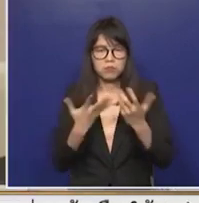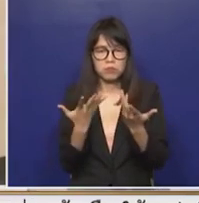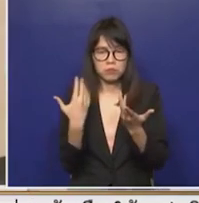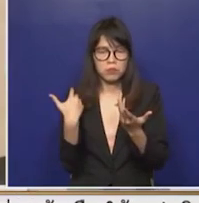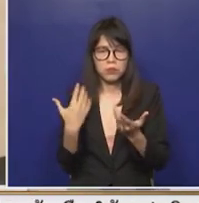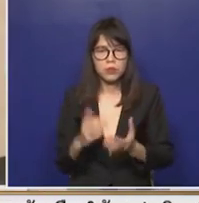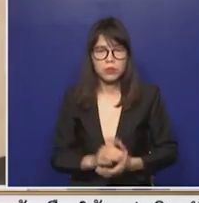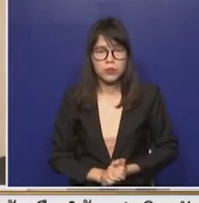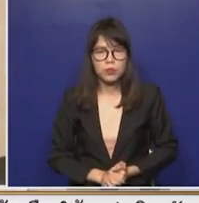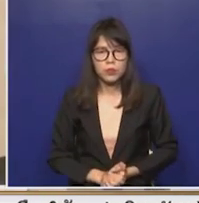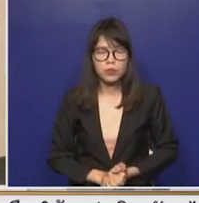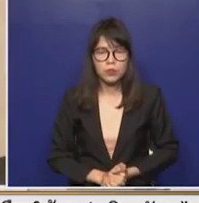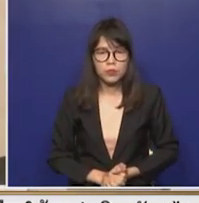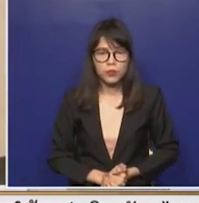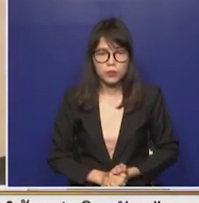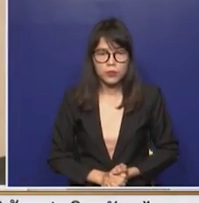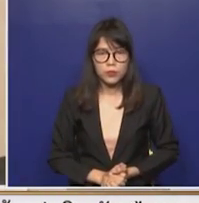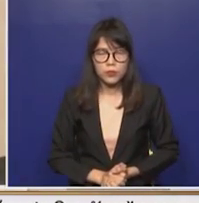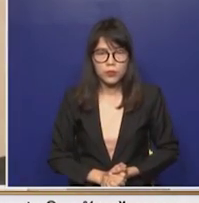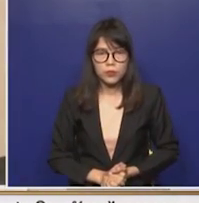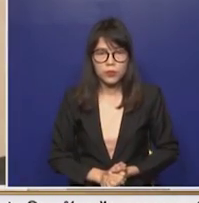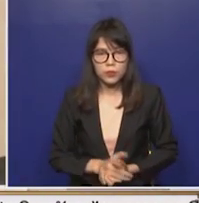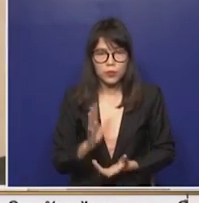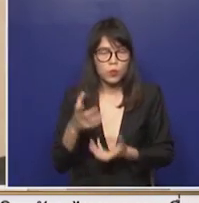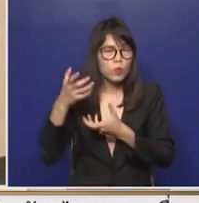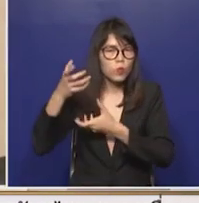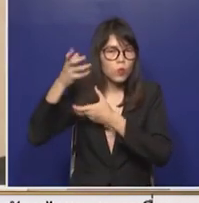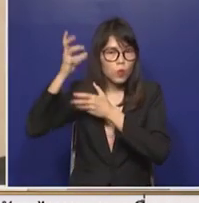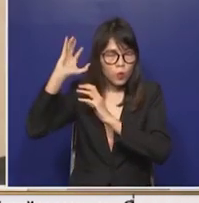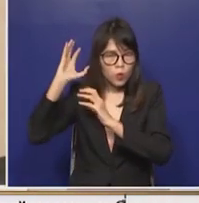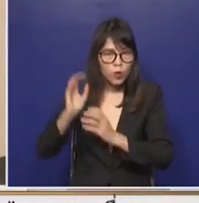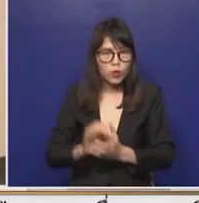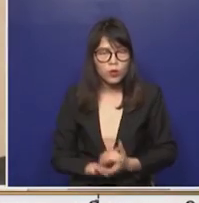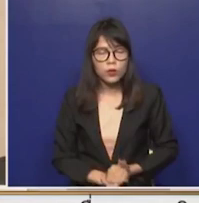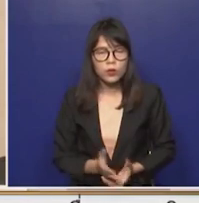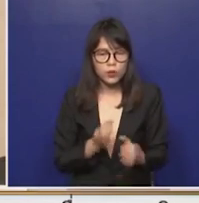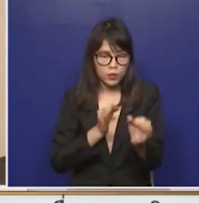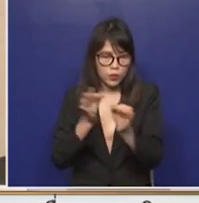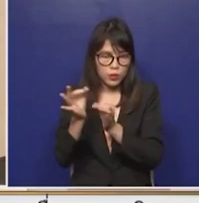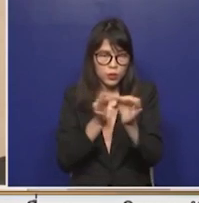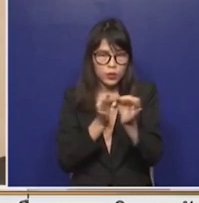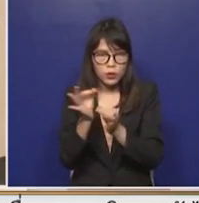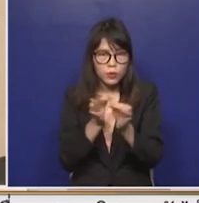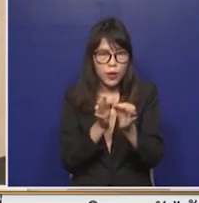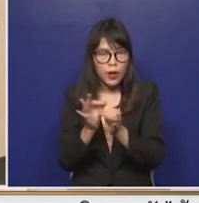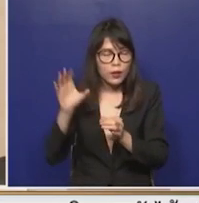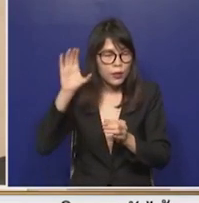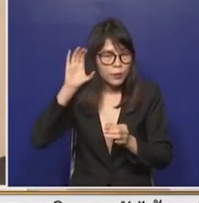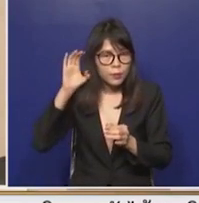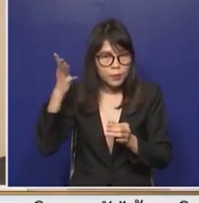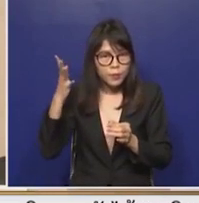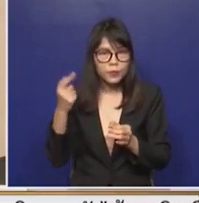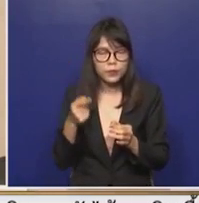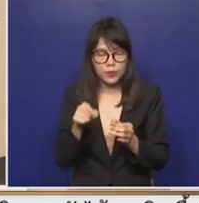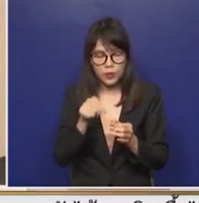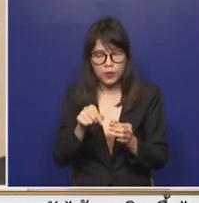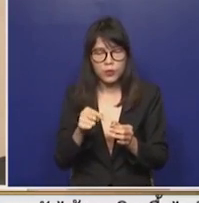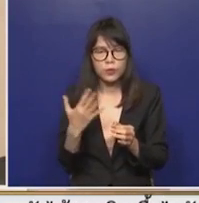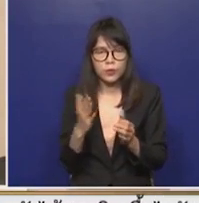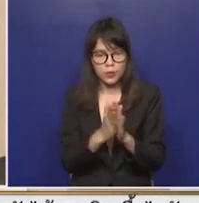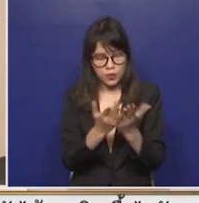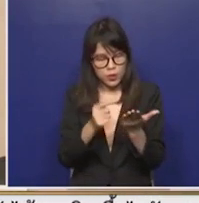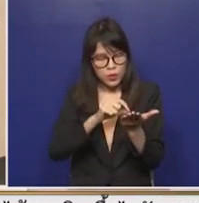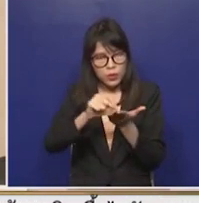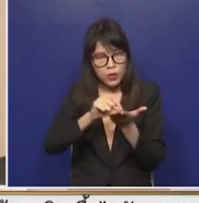นี่ไม่ใช่ครั้งแรกเราต้องย้อนกลับไปดูประวัติศาสตร์การอภิปรายวางใจเคยมียัตติทํานองนี้ส